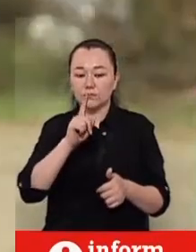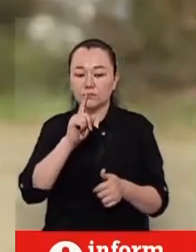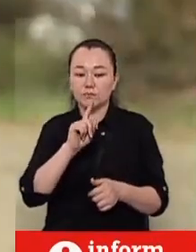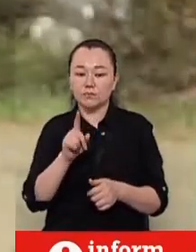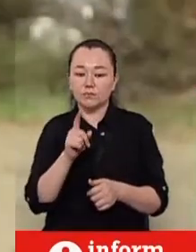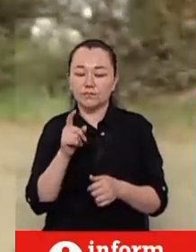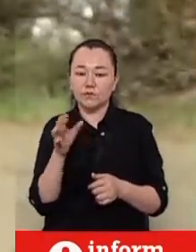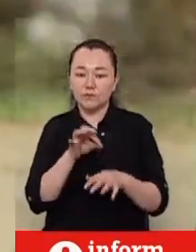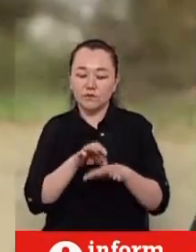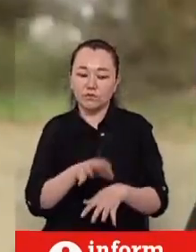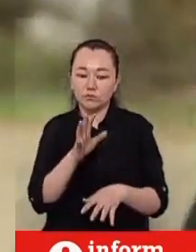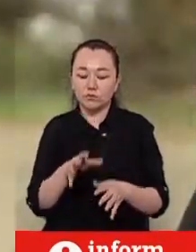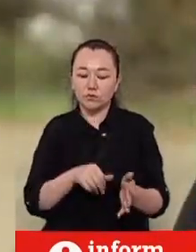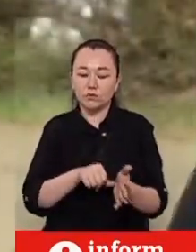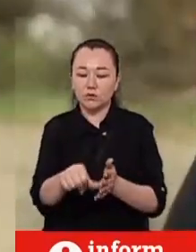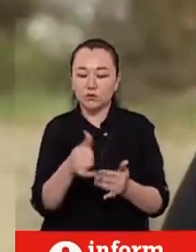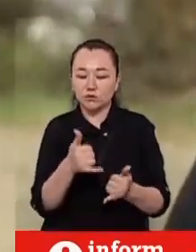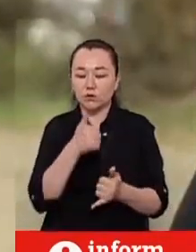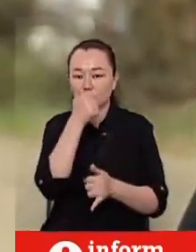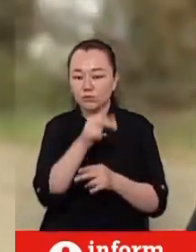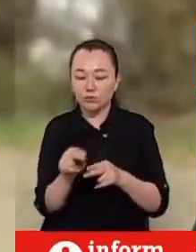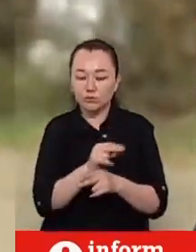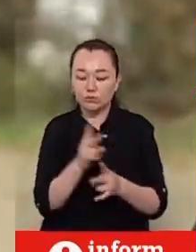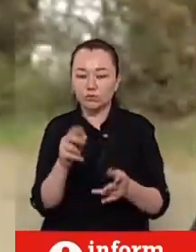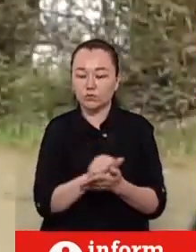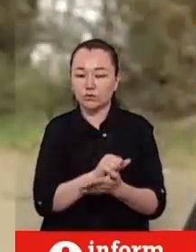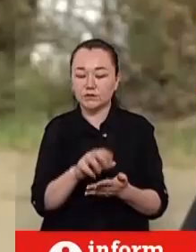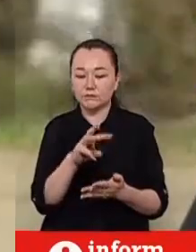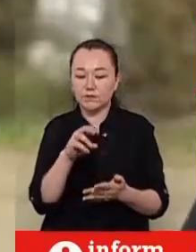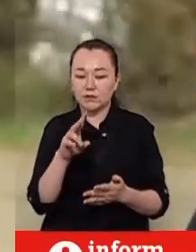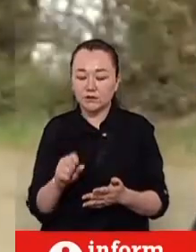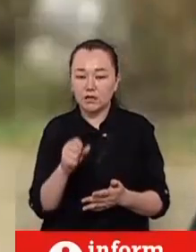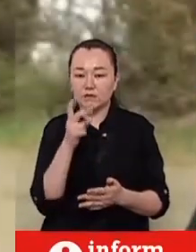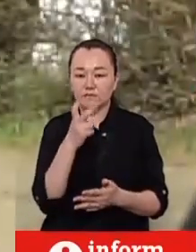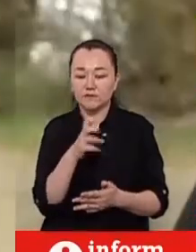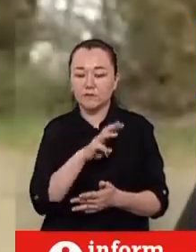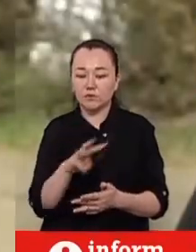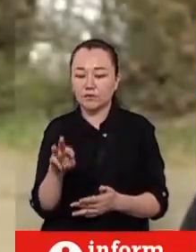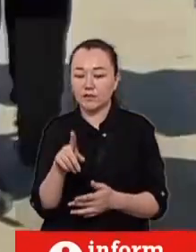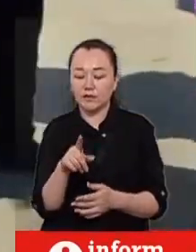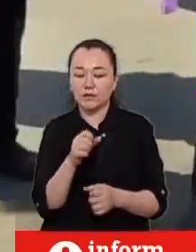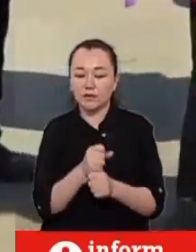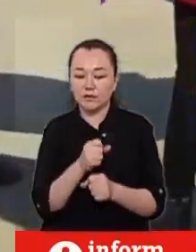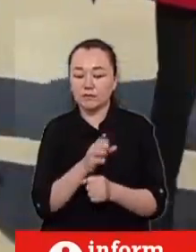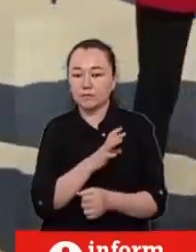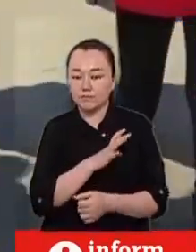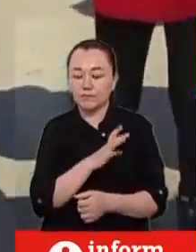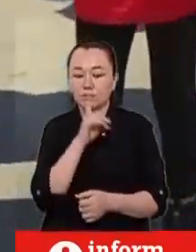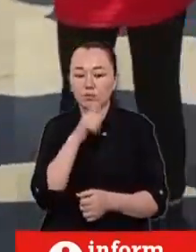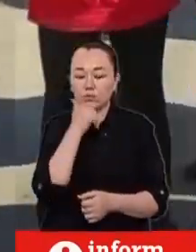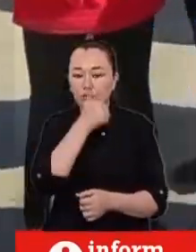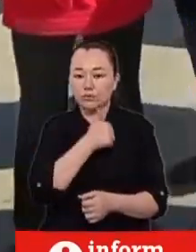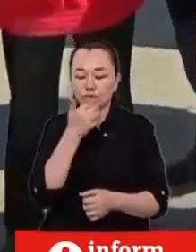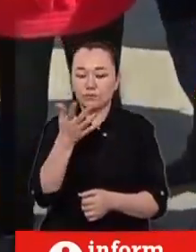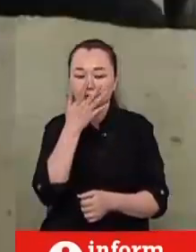күту керек. Жолдарды биыл жөндейміз. Негізі жобалық құжаттамалық смета 200 миллион теңгеге жасалған. Ал бір жылдан бері шаң